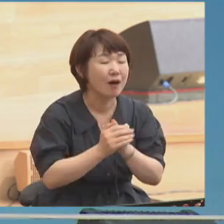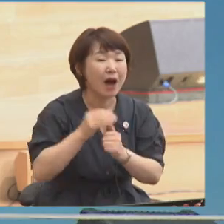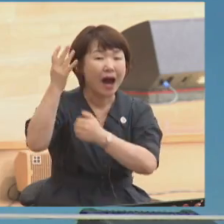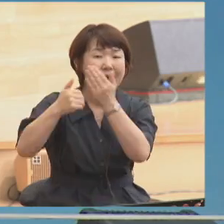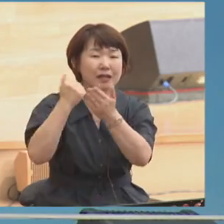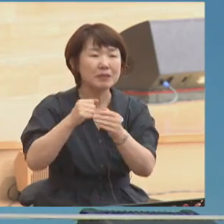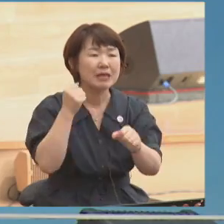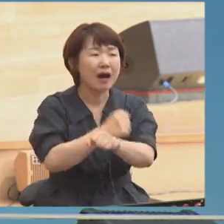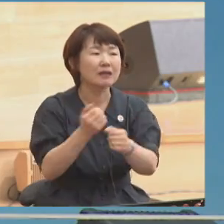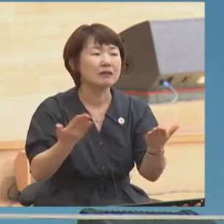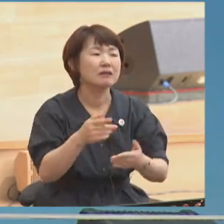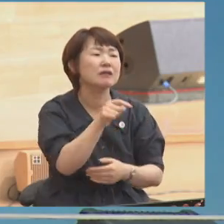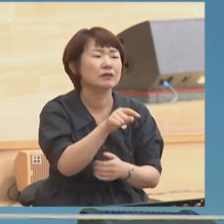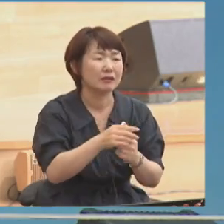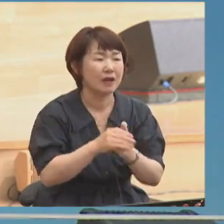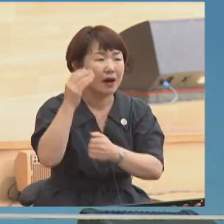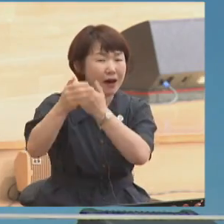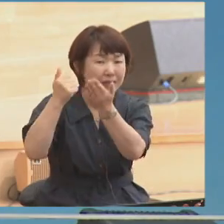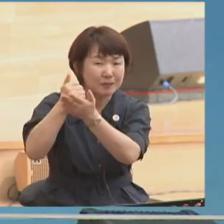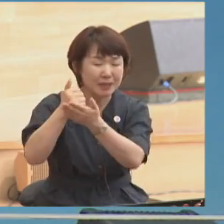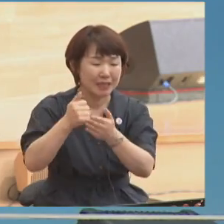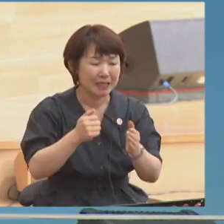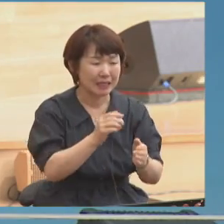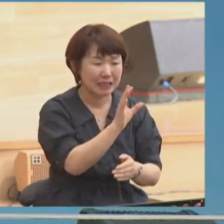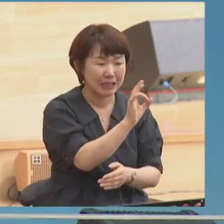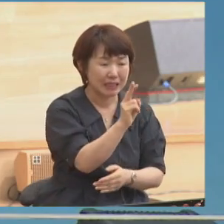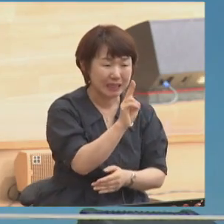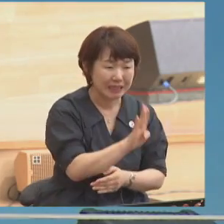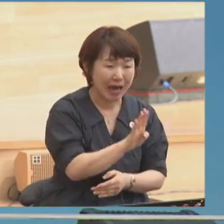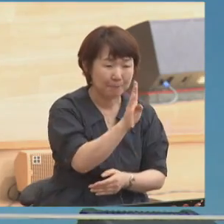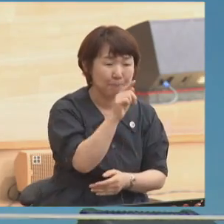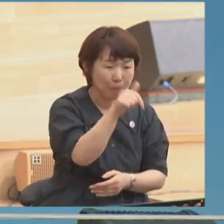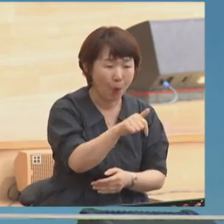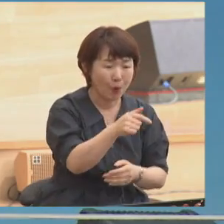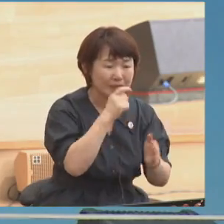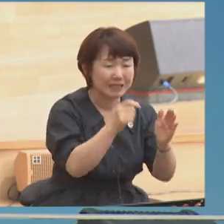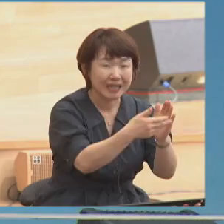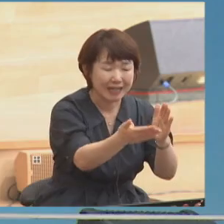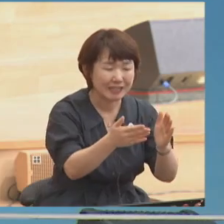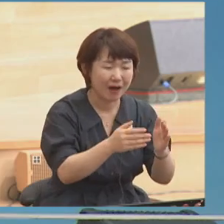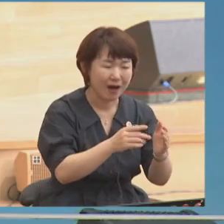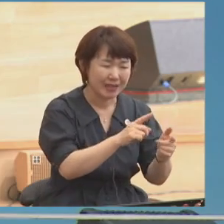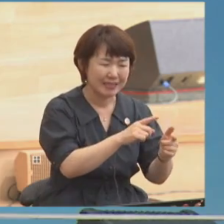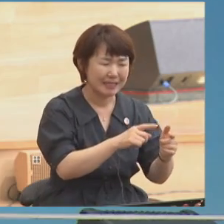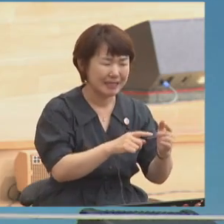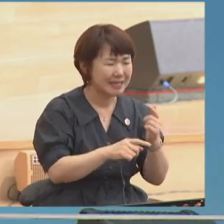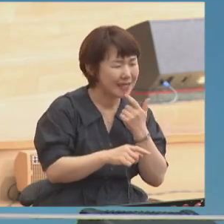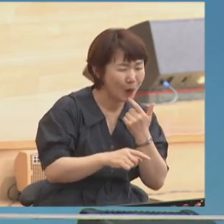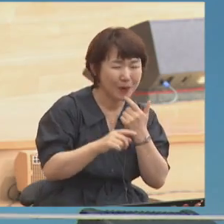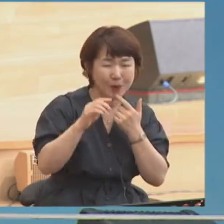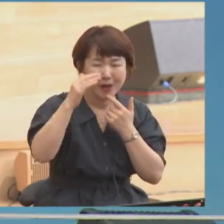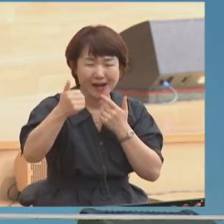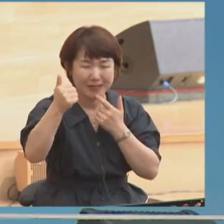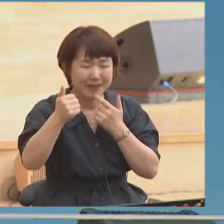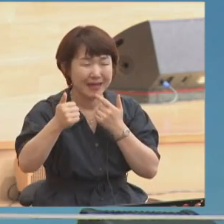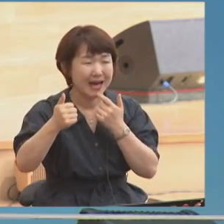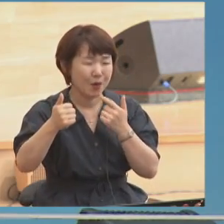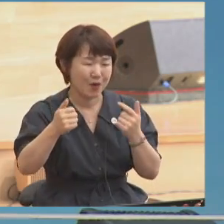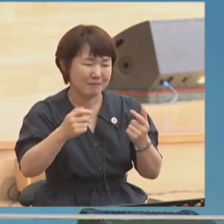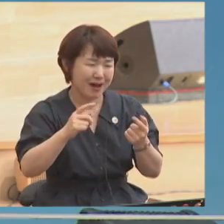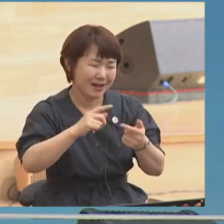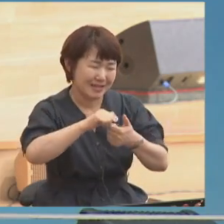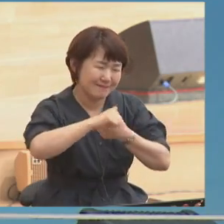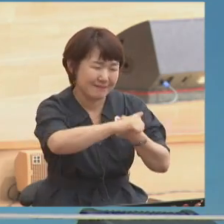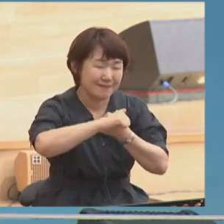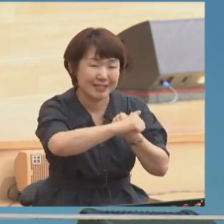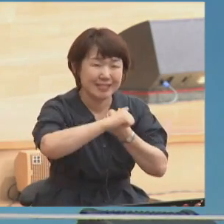그거잖아요. 하나님이 이제 얍복 강변에서 야곱과 이제 하나님의 사랑과 막 겨루어 이깁니다. 뭐 싸웁니다. 자, 누가